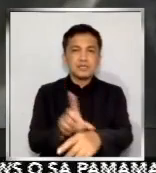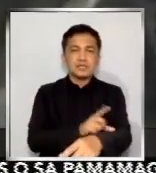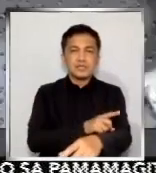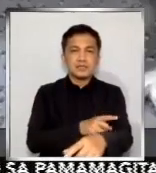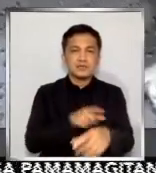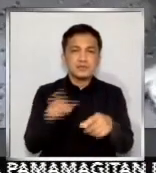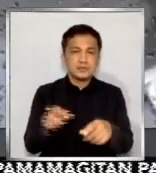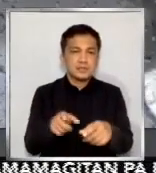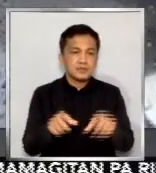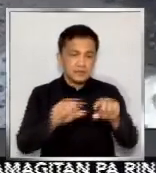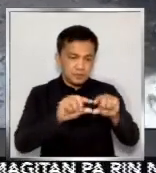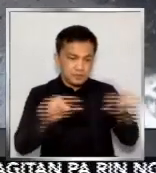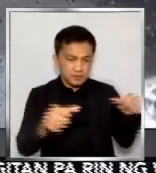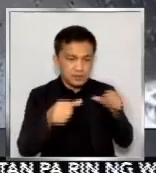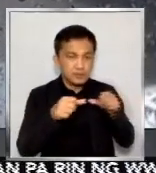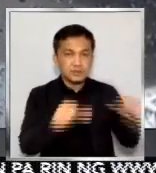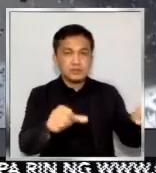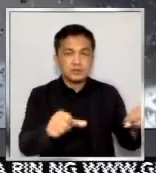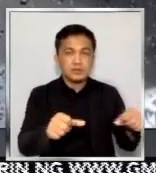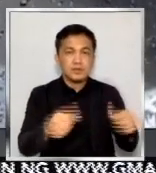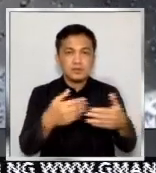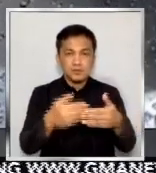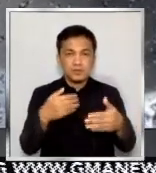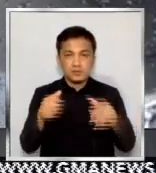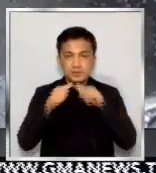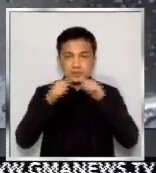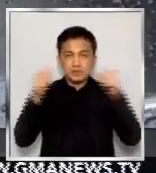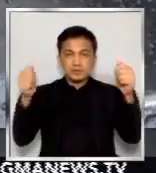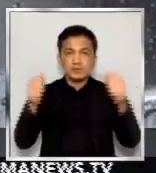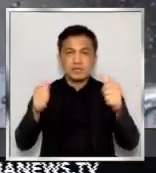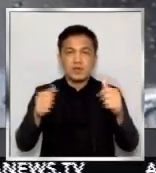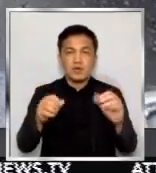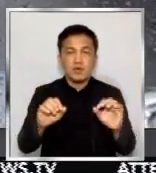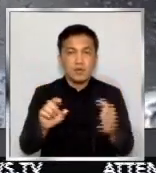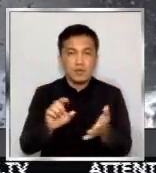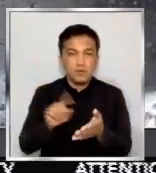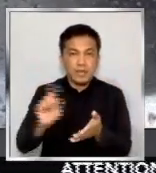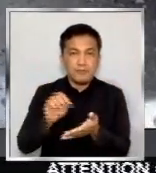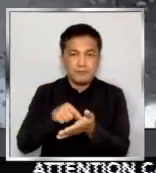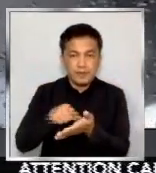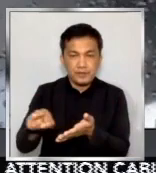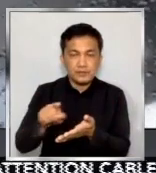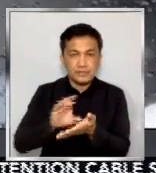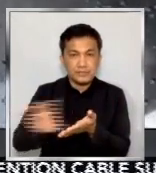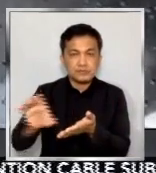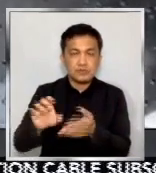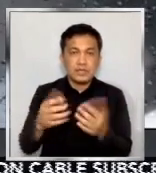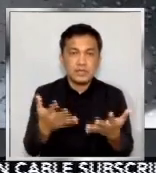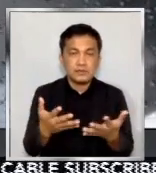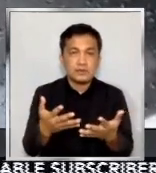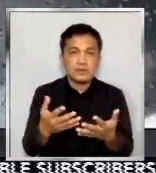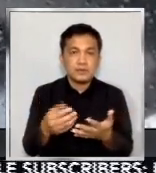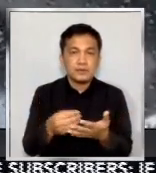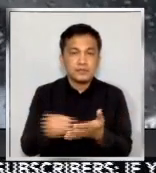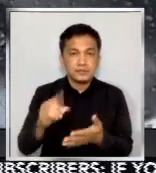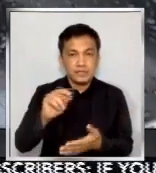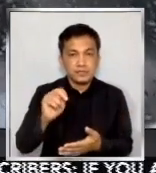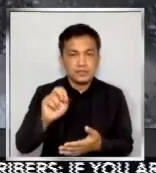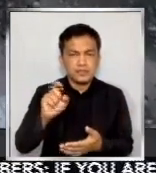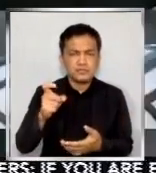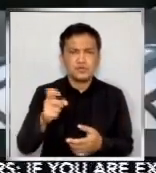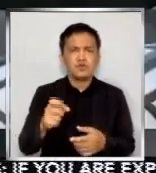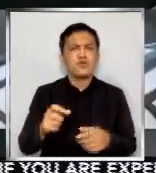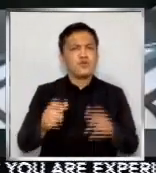RFID bago pa man i-anunsyo na magiging cashless na ang NLEX. Buti na lang, nakapagpakabit na ako even before the